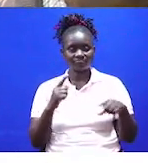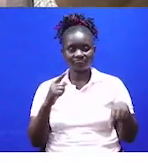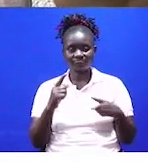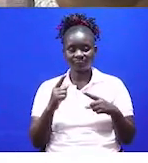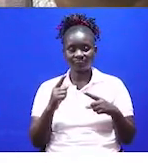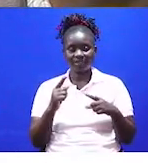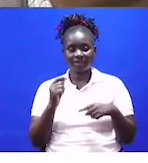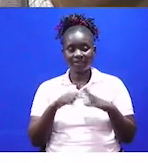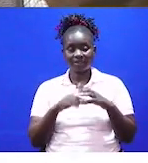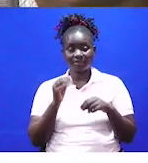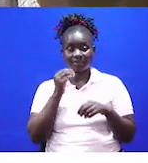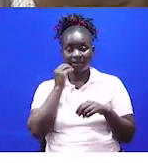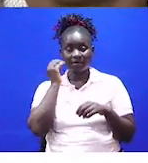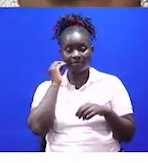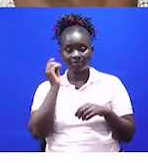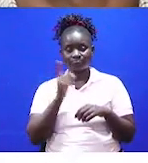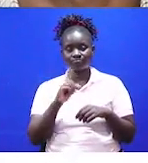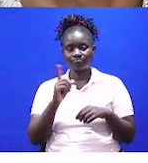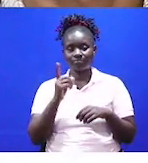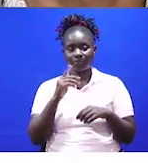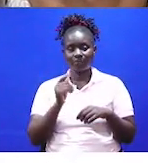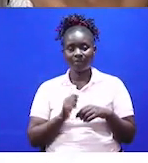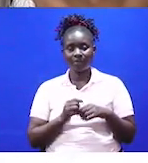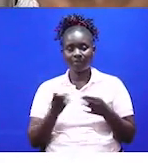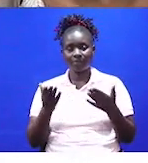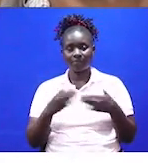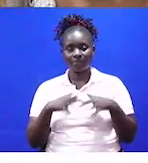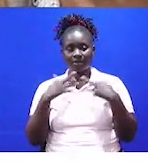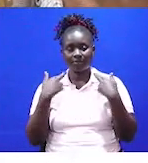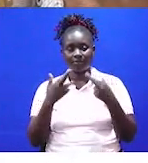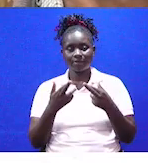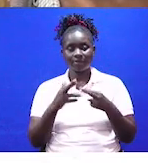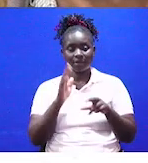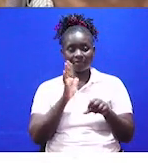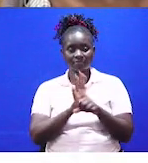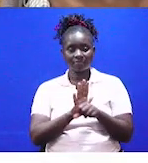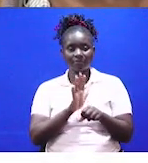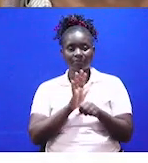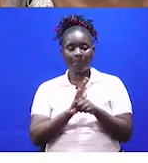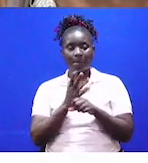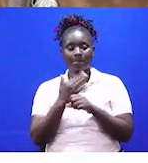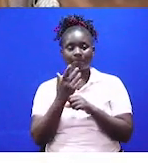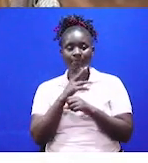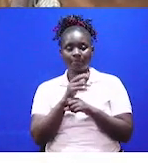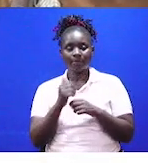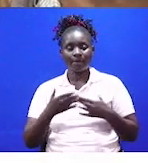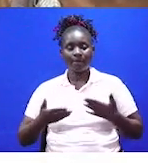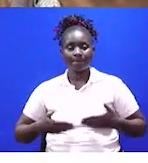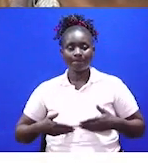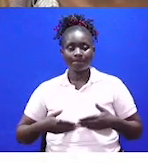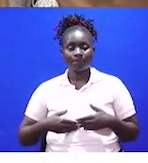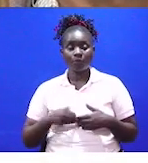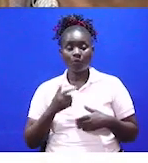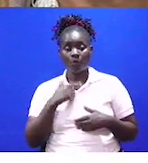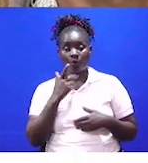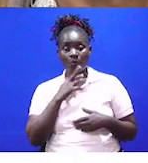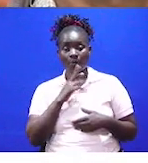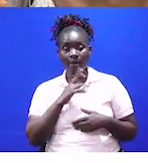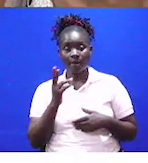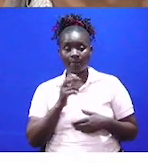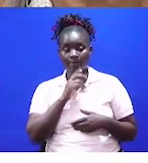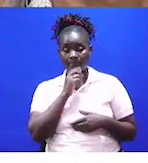ya. More special muna bono, koba ture reporteti, ebi inte binge, Abana baba kembaro baba